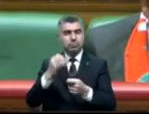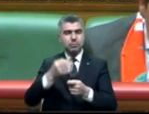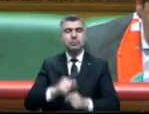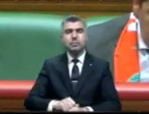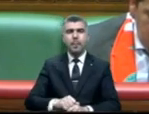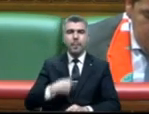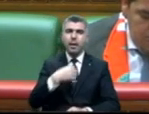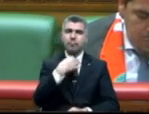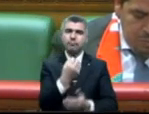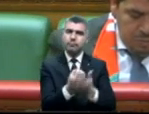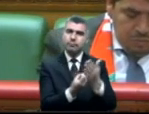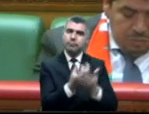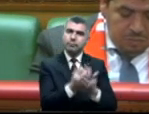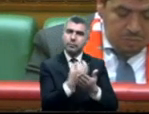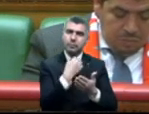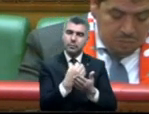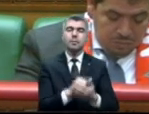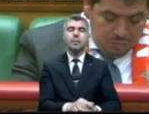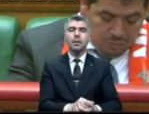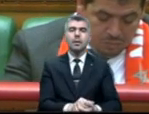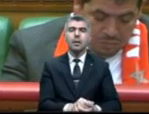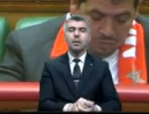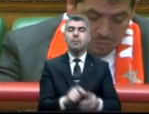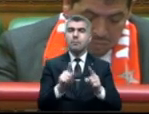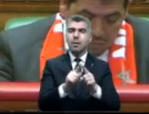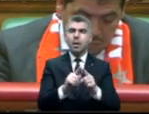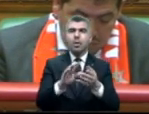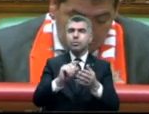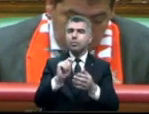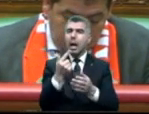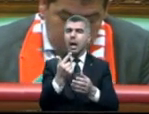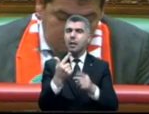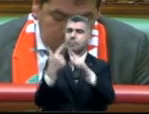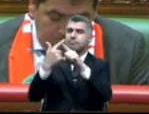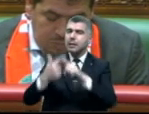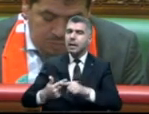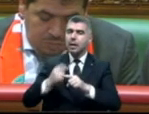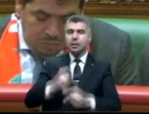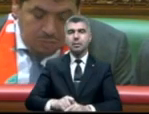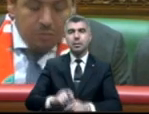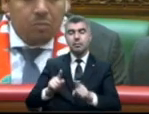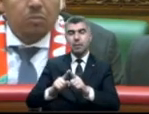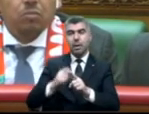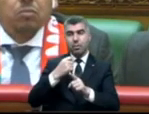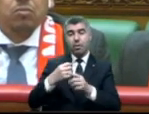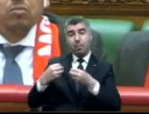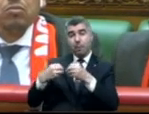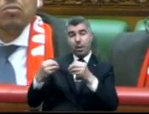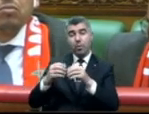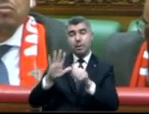فيها بس نعطيكم بعض المعطيات بالمساهمة والاستثمارات اللي كانت في هذا القطاع. فالمساهمة في قيمة الصادرات الوطنية